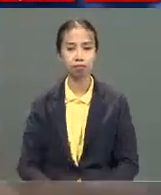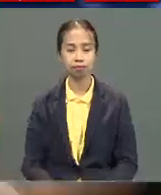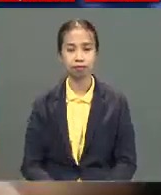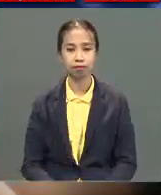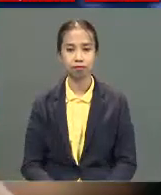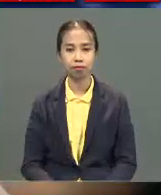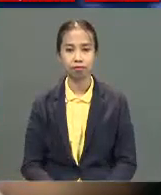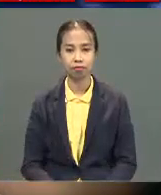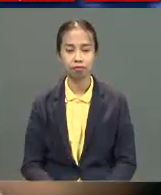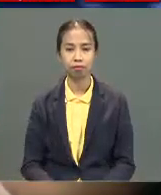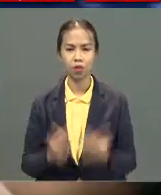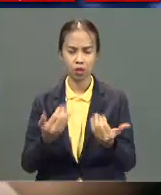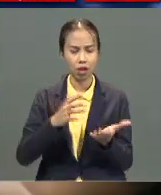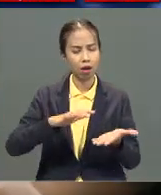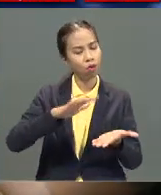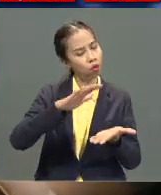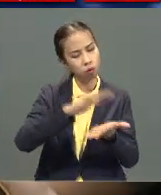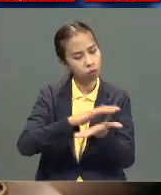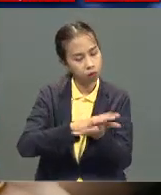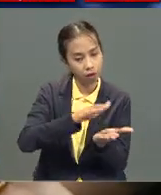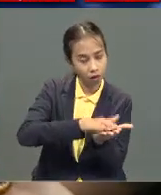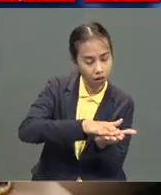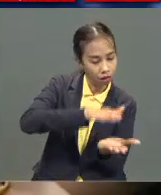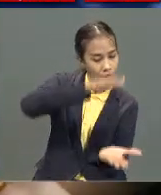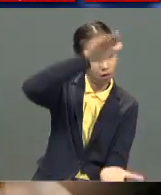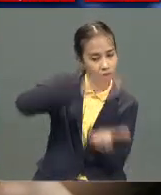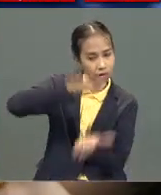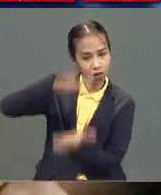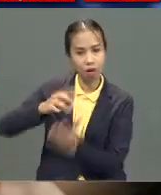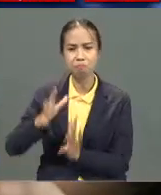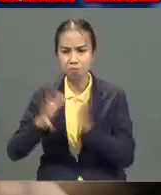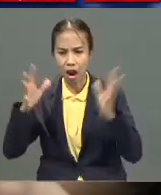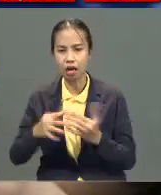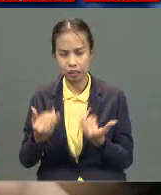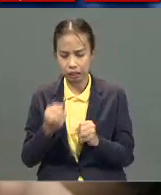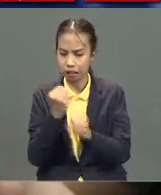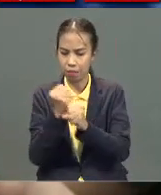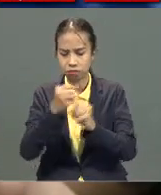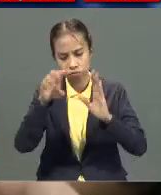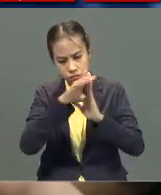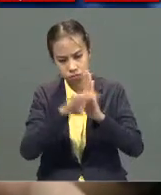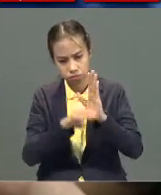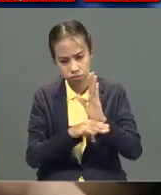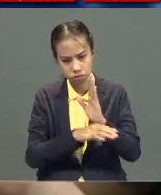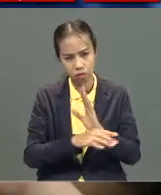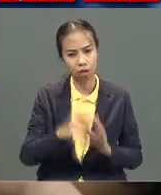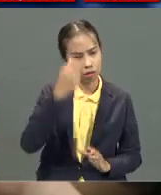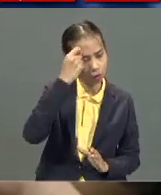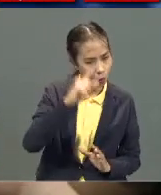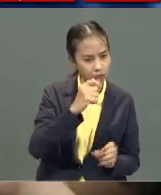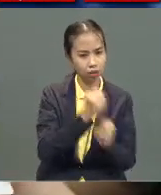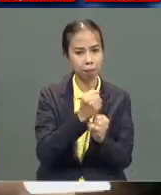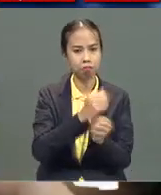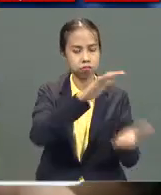สารเป็นจำนวนมากครับยังไม่ได้เพียบอย่างนั้นเพราะว่าเราก็ไล่เลียงไปทีละขั้นตอนวันต่อวันว่าแต่ละวันสำนวน